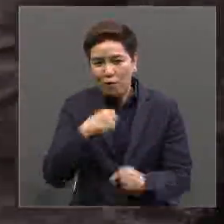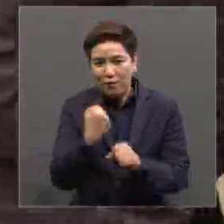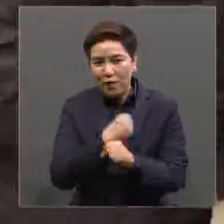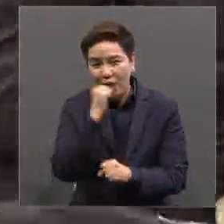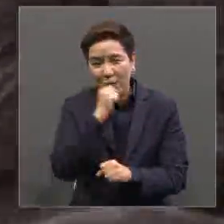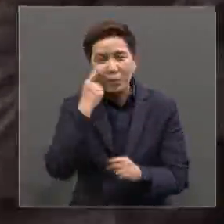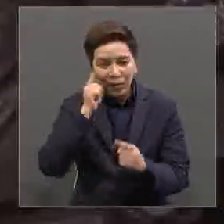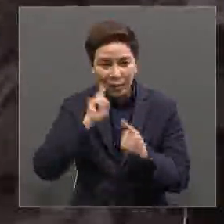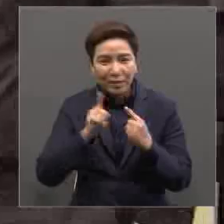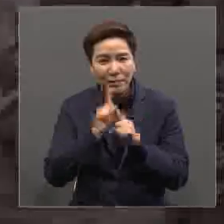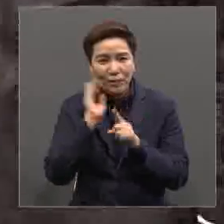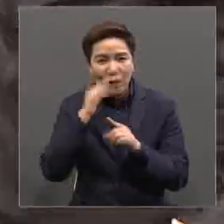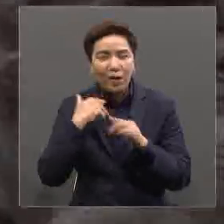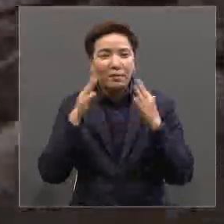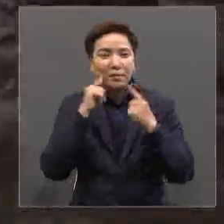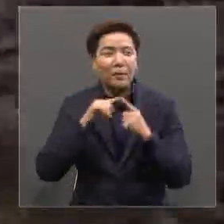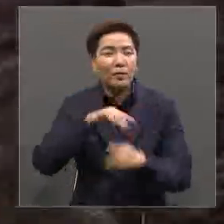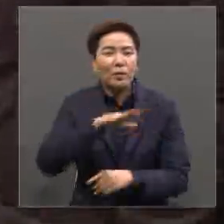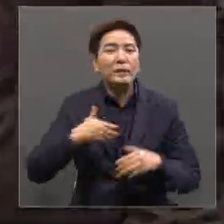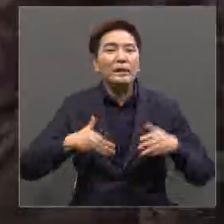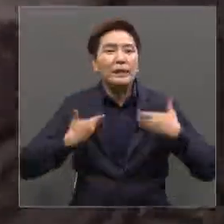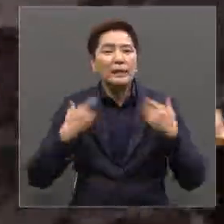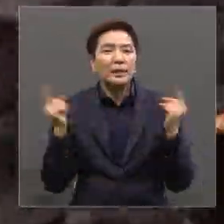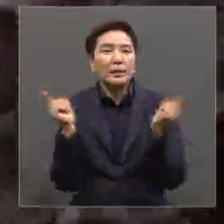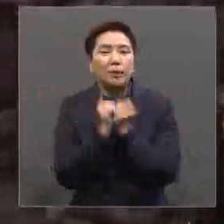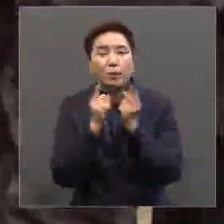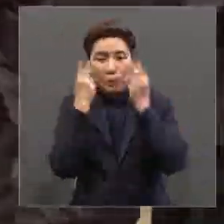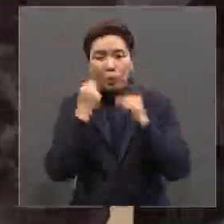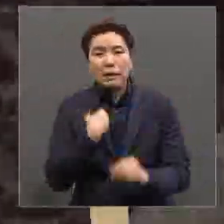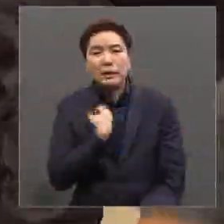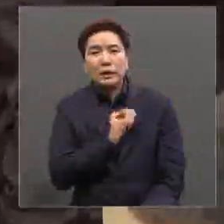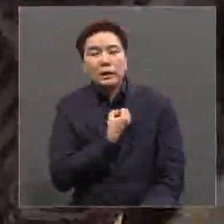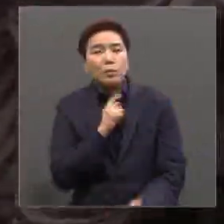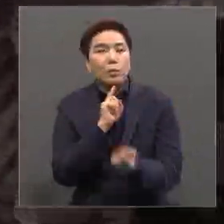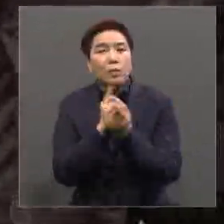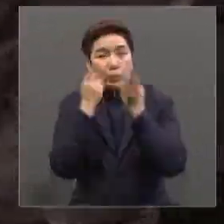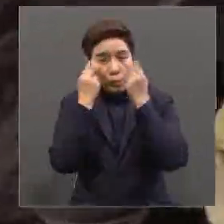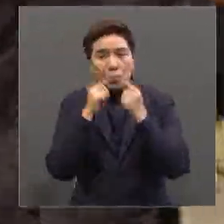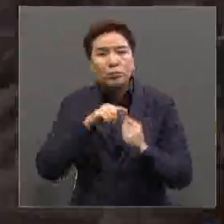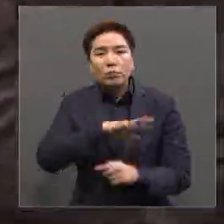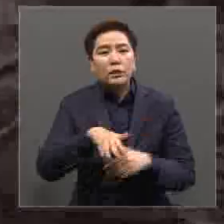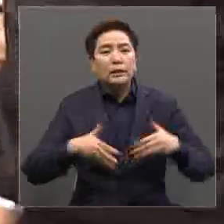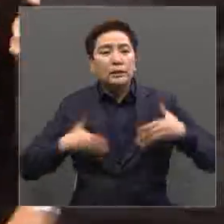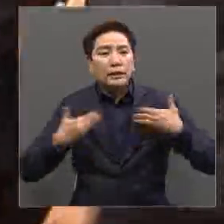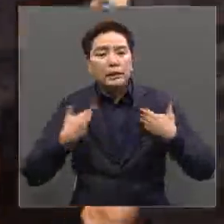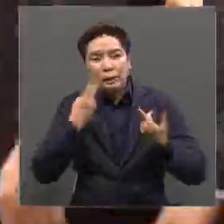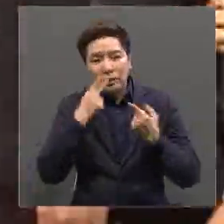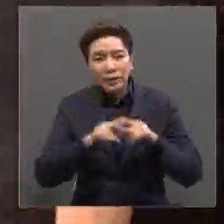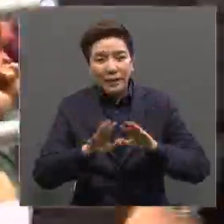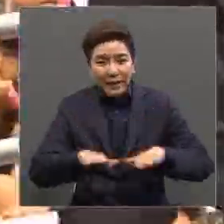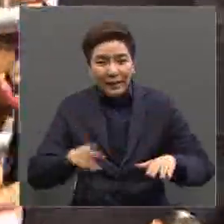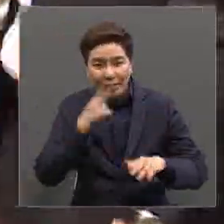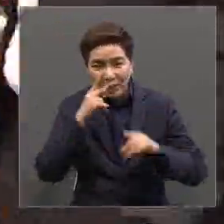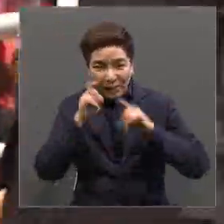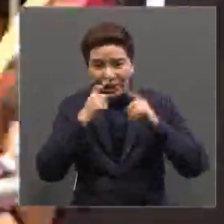ทนะ ใช่ค่ะจะได้รับเสียงกรี๊ดมากกว่านี้คือใครๆก็ดีใจใครๆก็ตื่นเต้นน่ะเพราะว่าเจอท่านนายกรัฐมนตรีต้องว่าแบบนี ้ดู